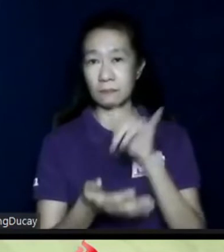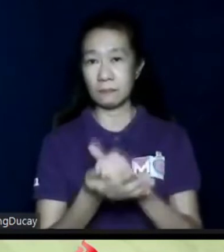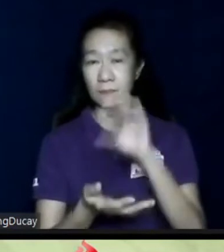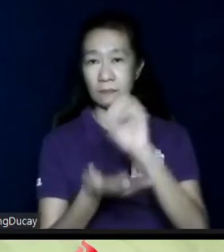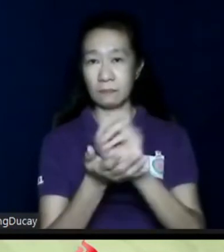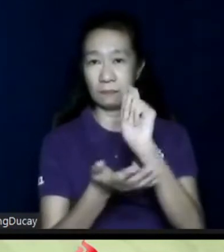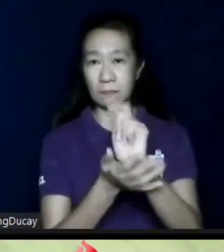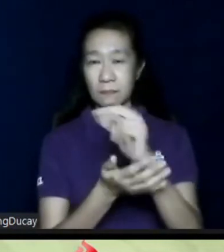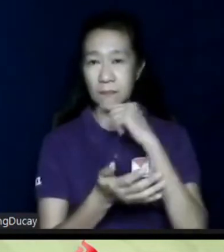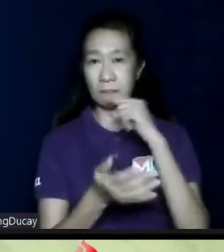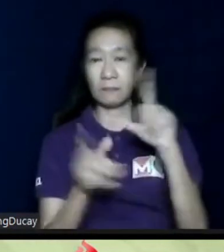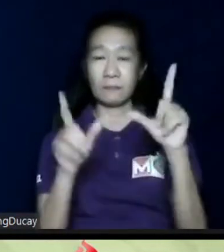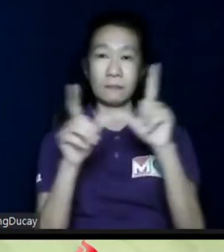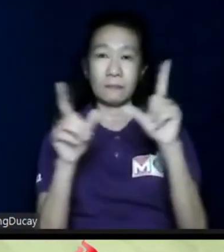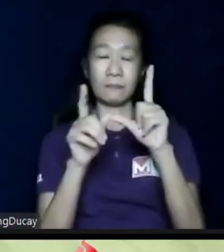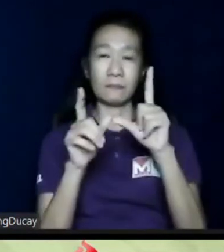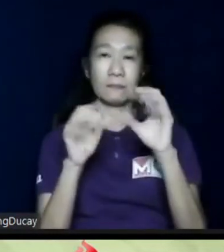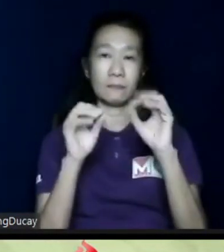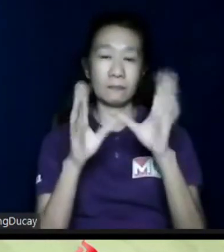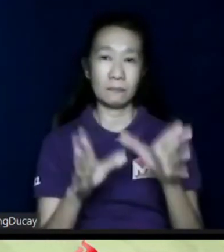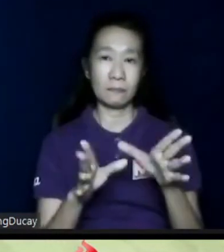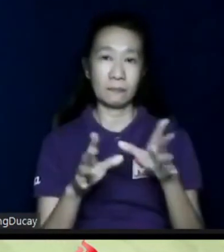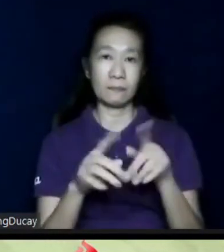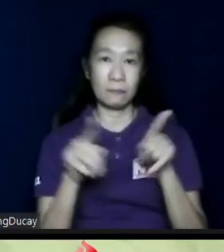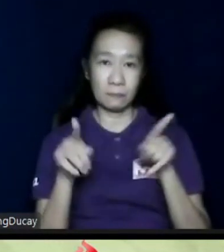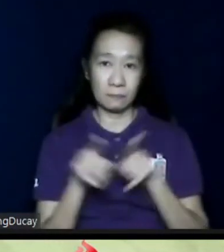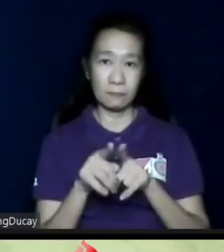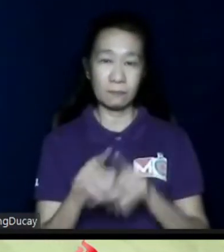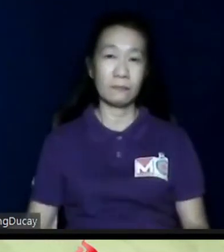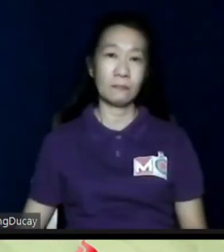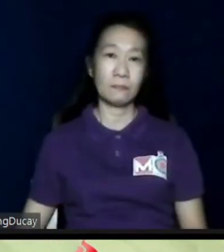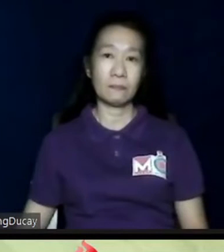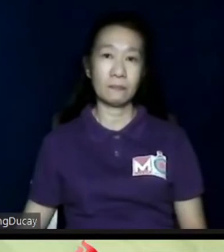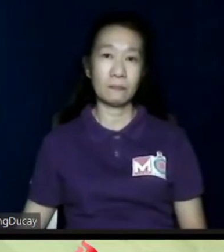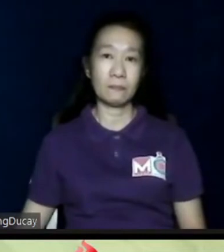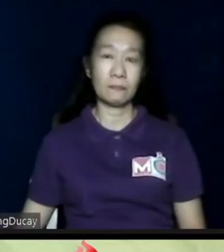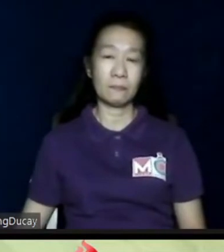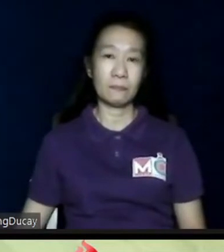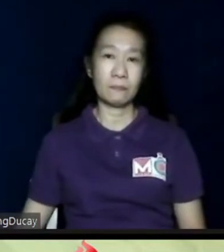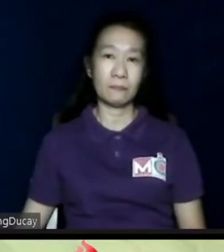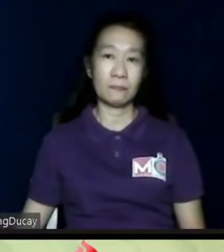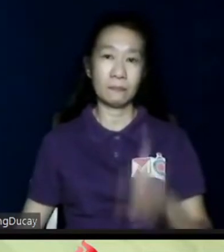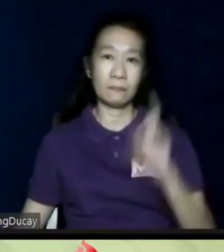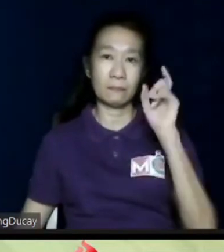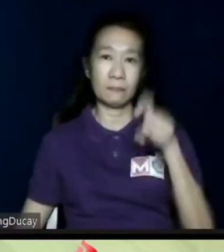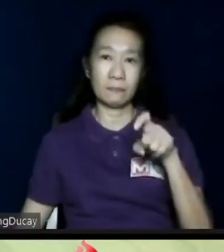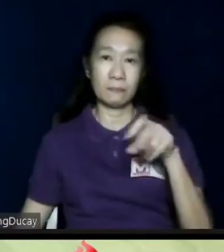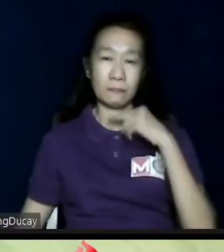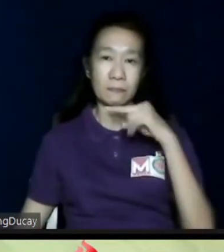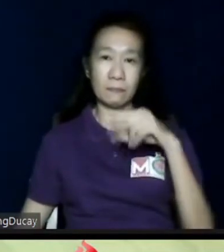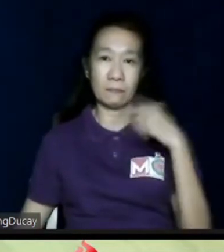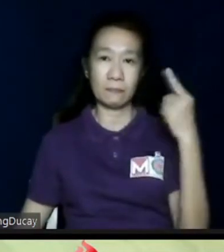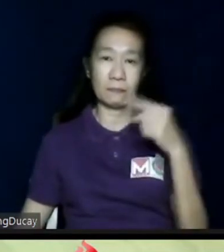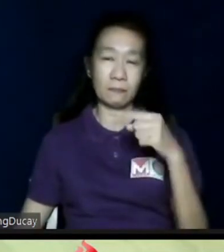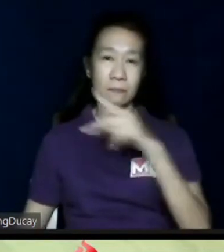siya licensed teacher din at the same time. So, dapat ano, hindi lang yung principal